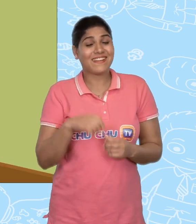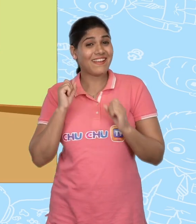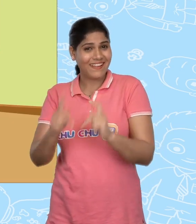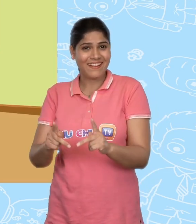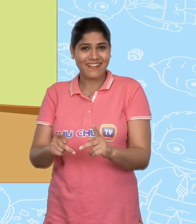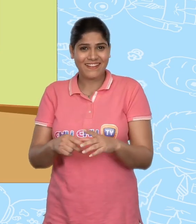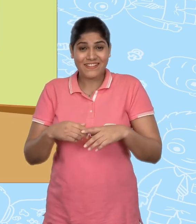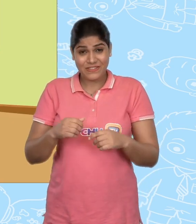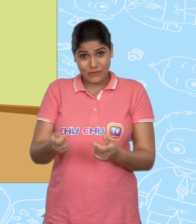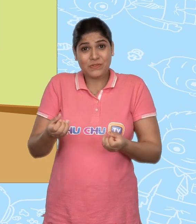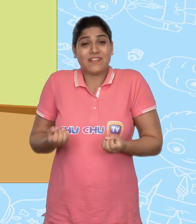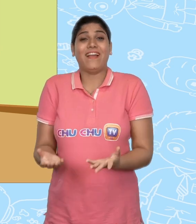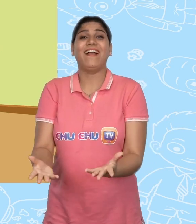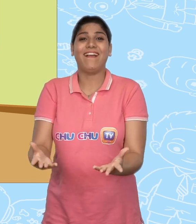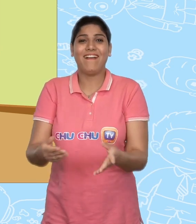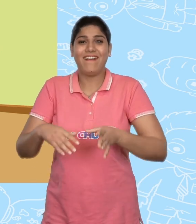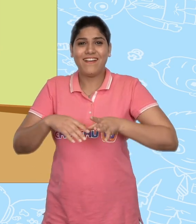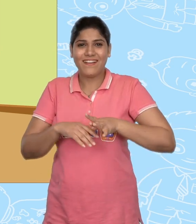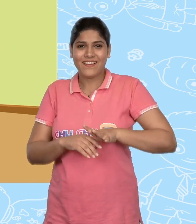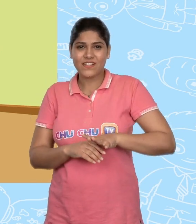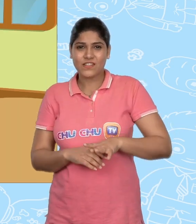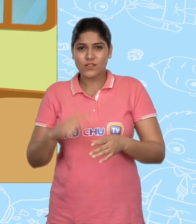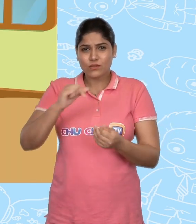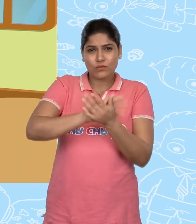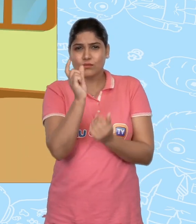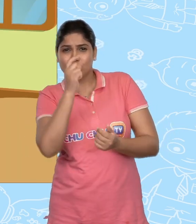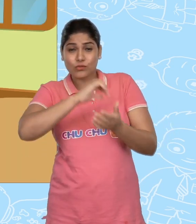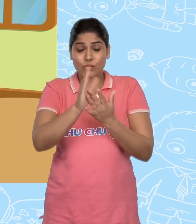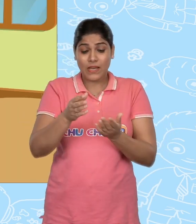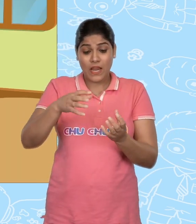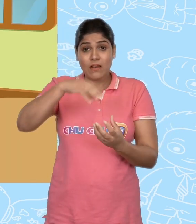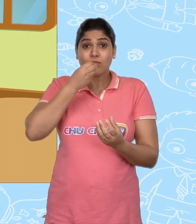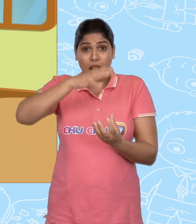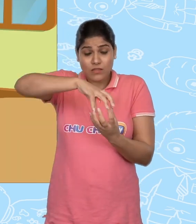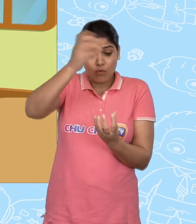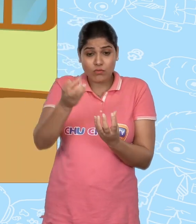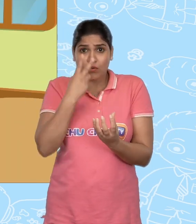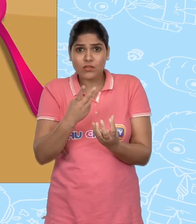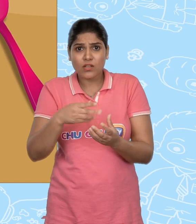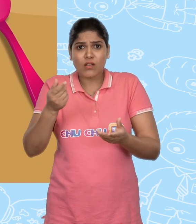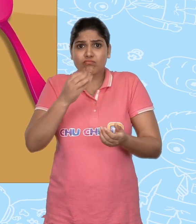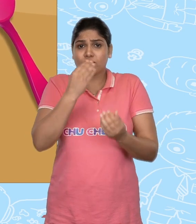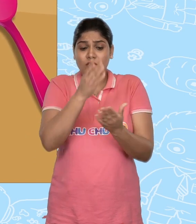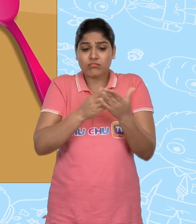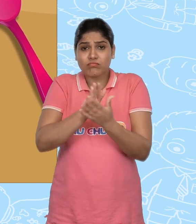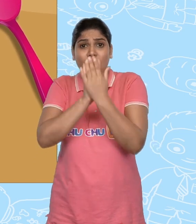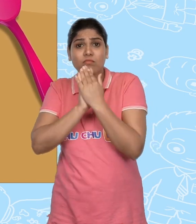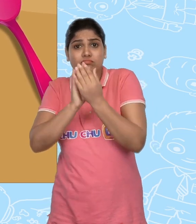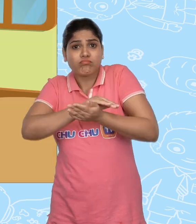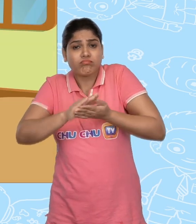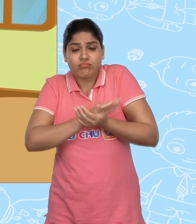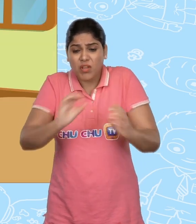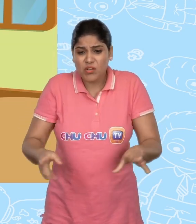लूंगी। ठीक है, तो शुरू करते हैं। चूचू ने लंच बॉक्स खोला तो देखा सैंडविच गायब